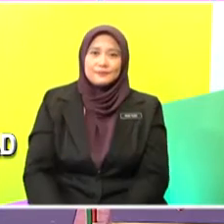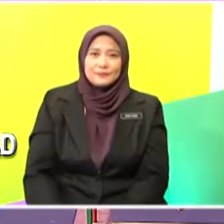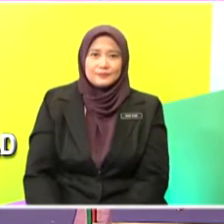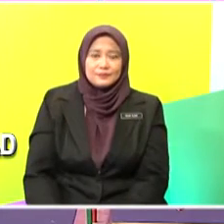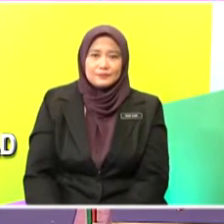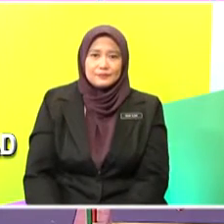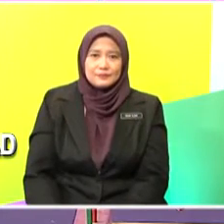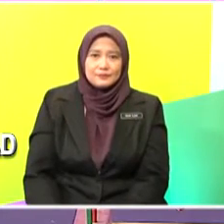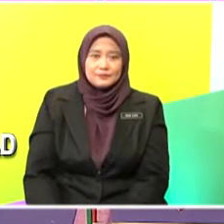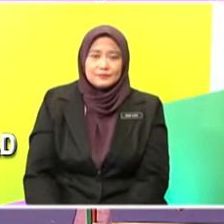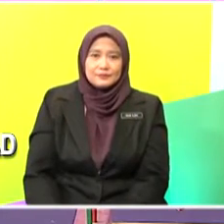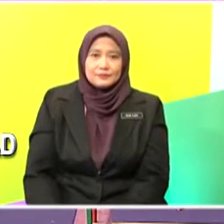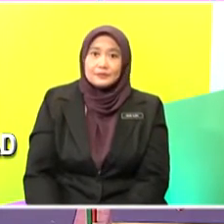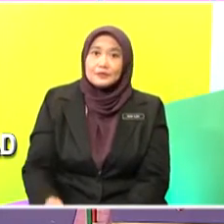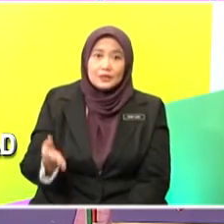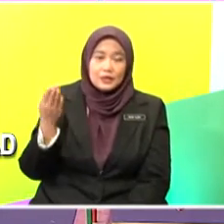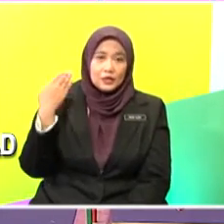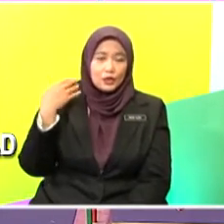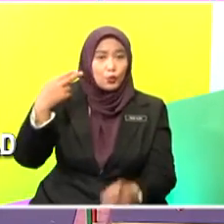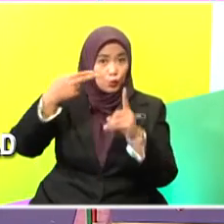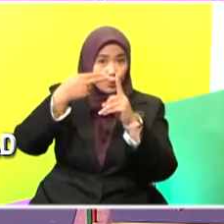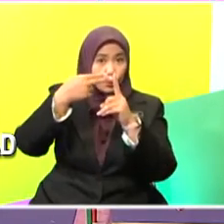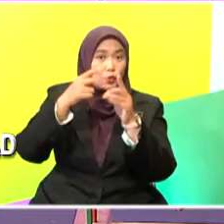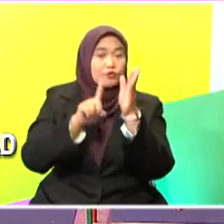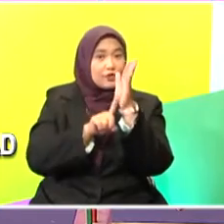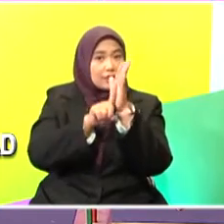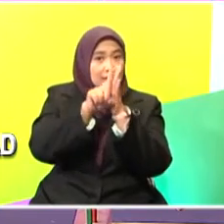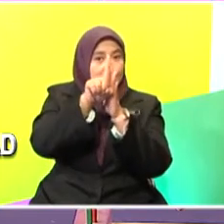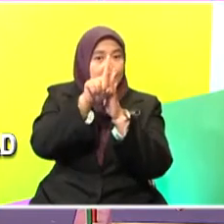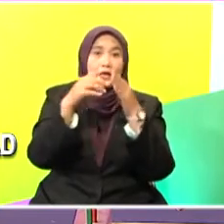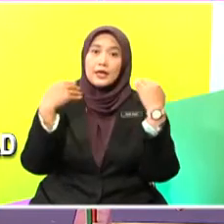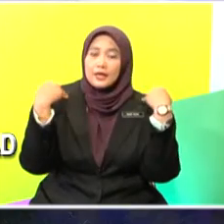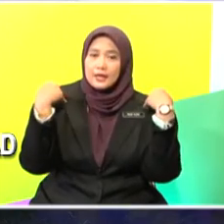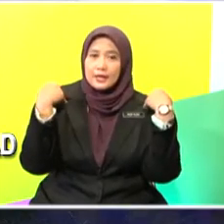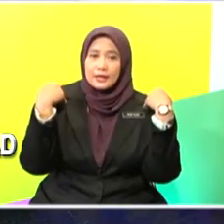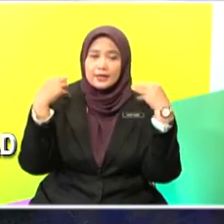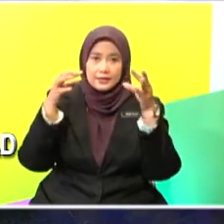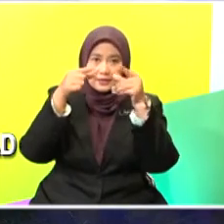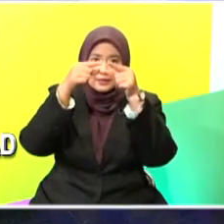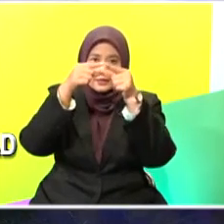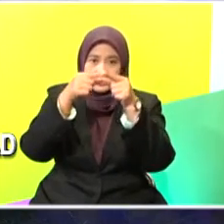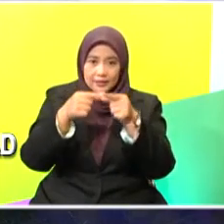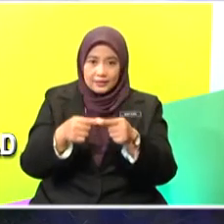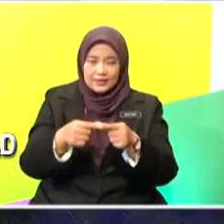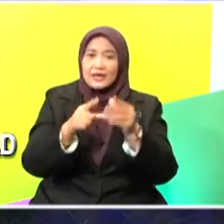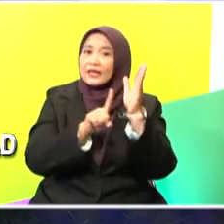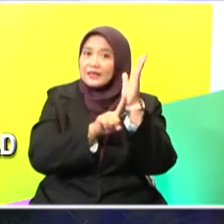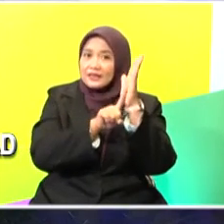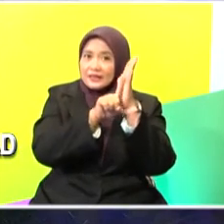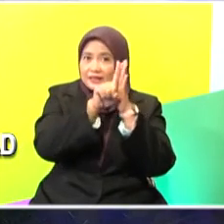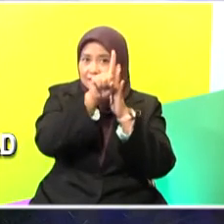huruf tinggi. Huruf tinggi, dia ada tiang tinggi. Patutlah dia ada tiang menurun ke bawah.